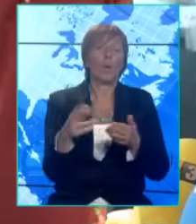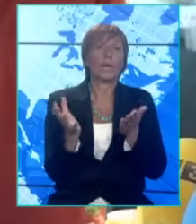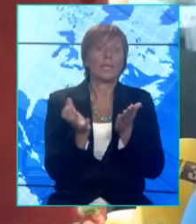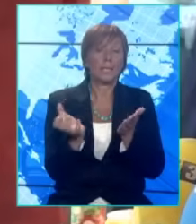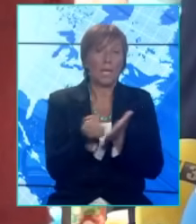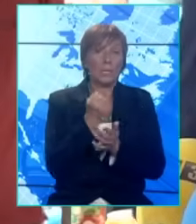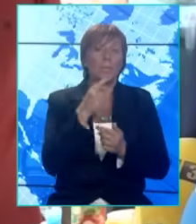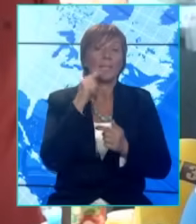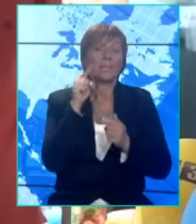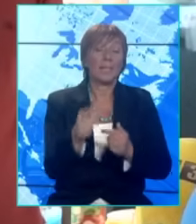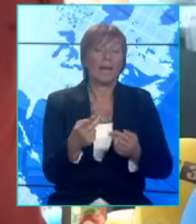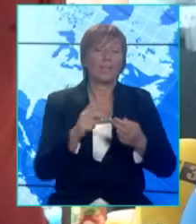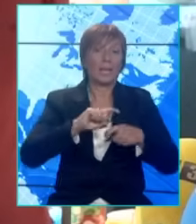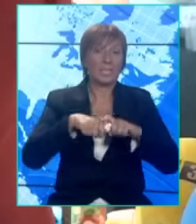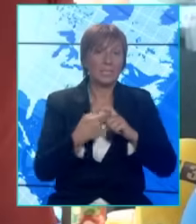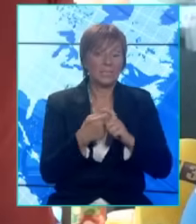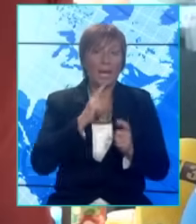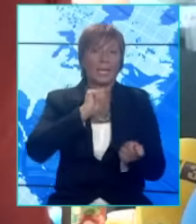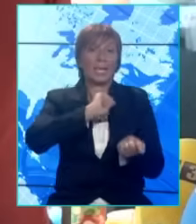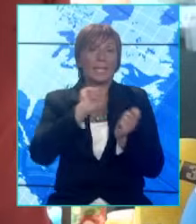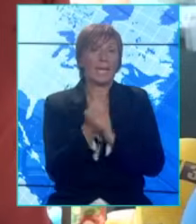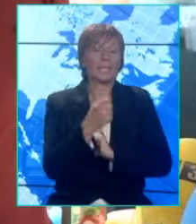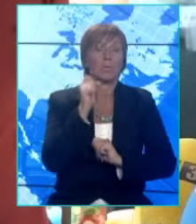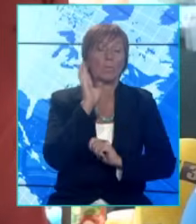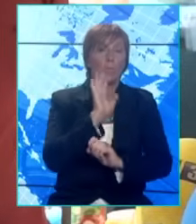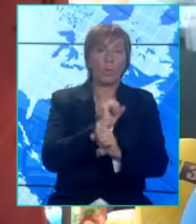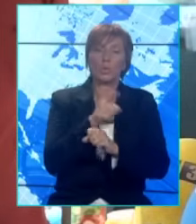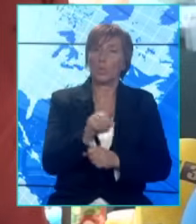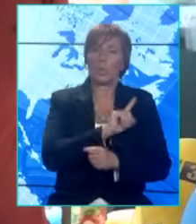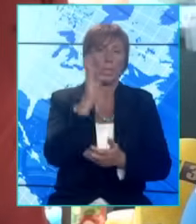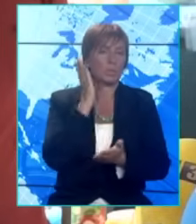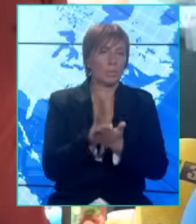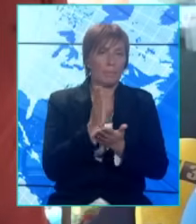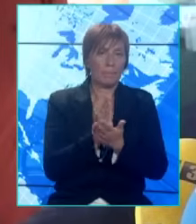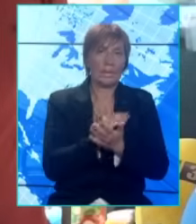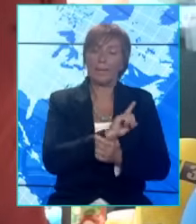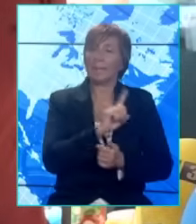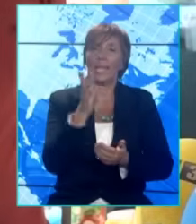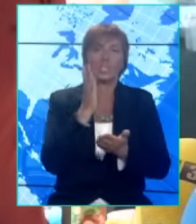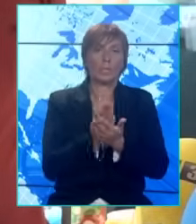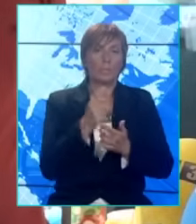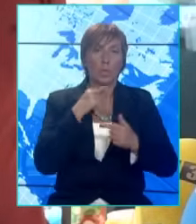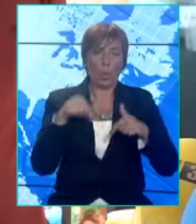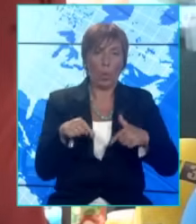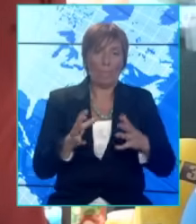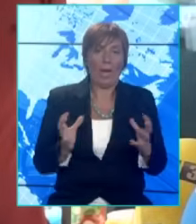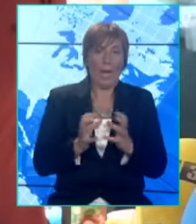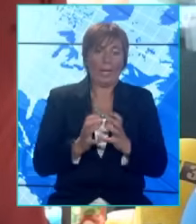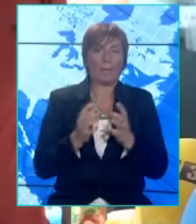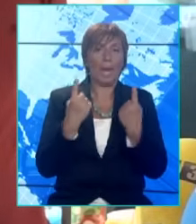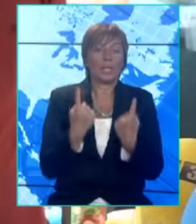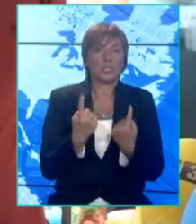takve stvari, kapitalne stvari, transformacije u BiH. To neće se desiti. bar neće se desiti dok ova ekipa stoji